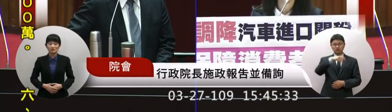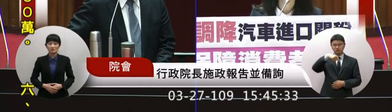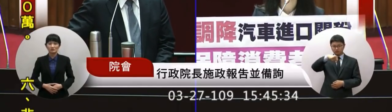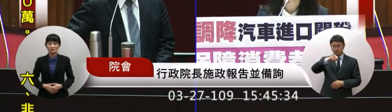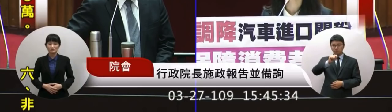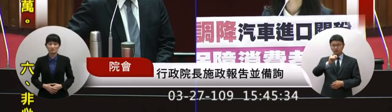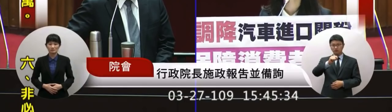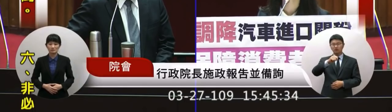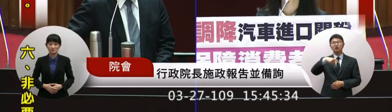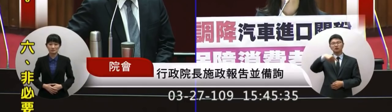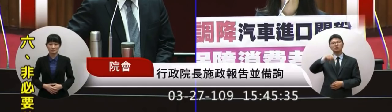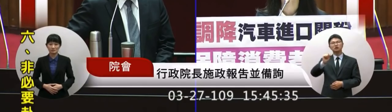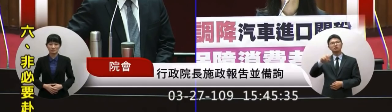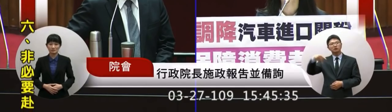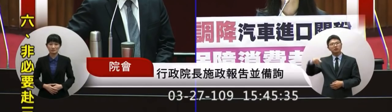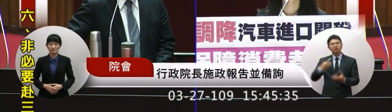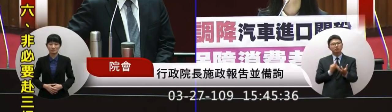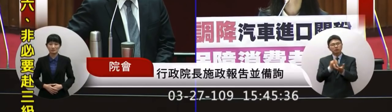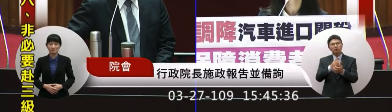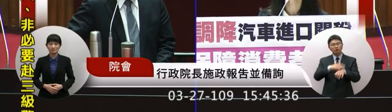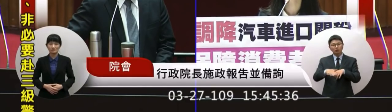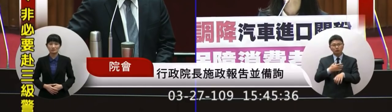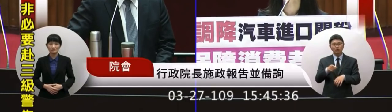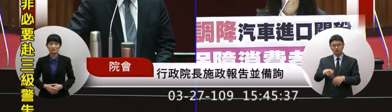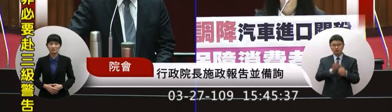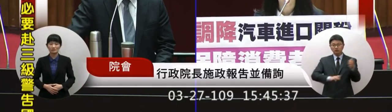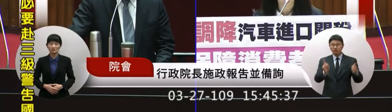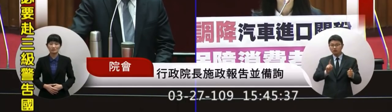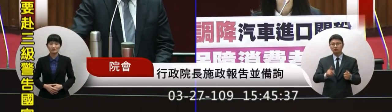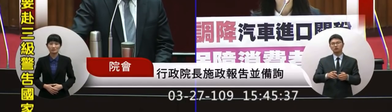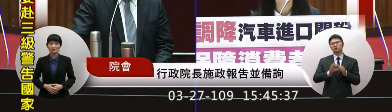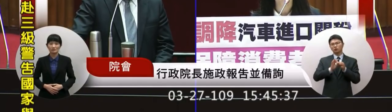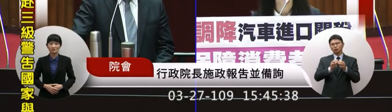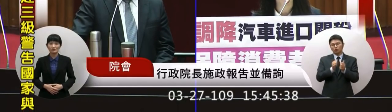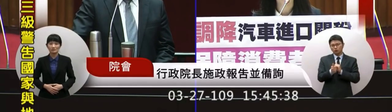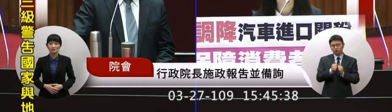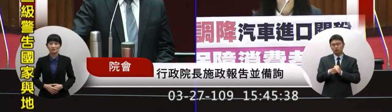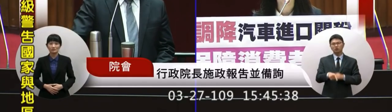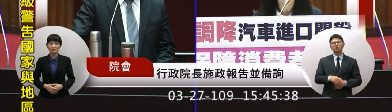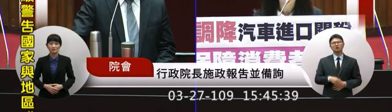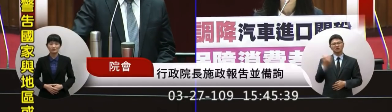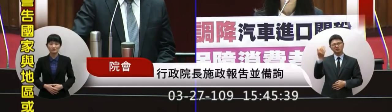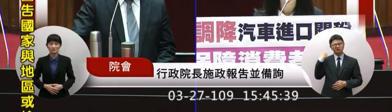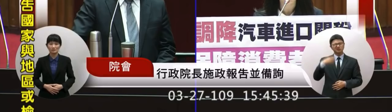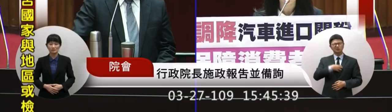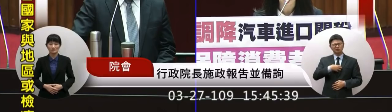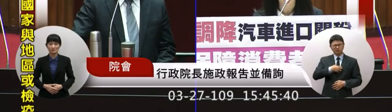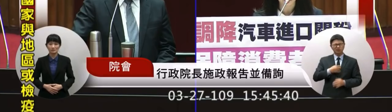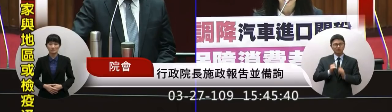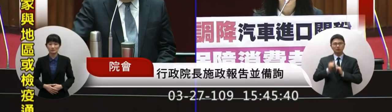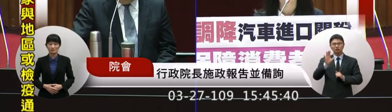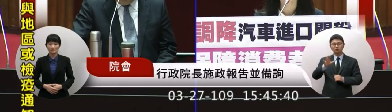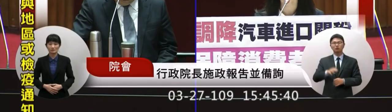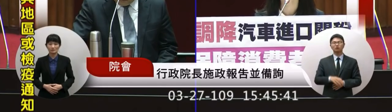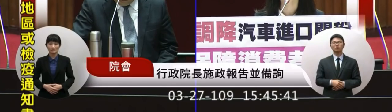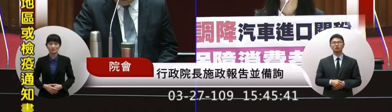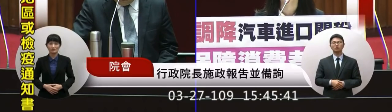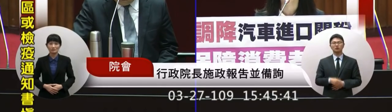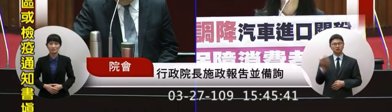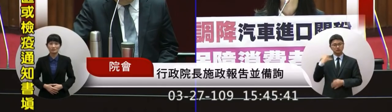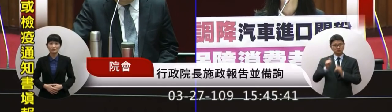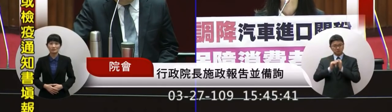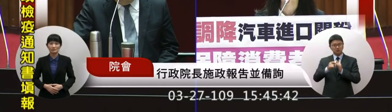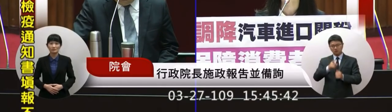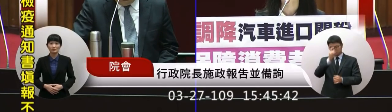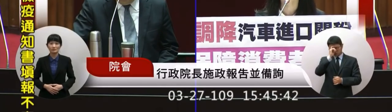哦？那非常重要，就是关于我们的关税，这个长期以来都招来很多的民怨哦。那过去呢，民众也希望要求就